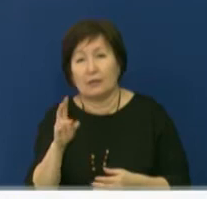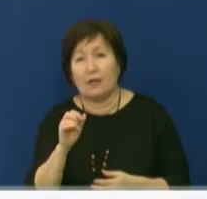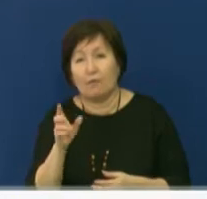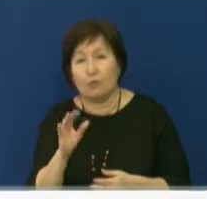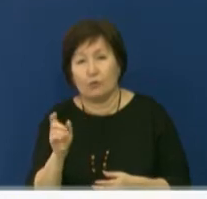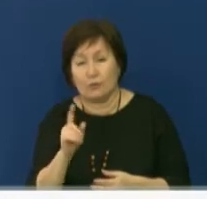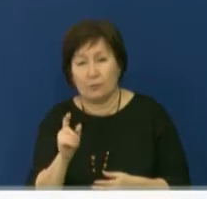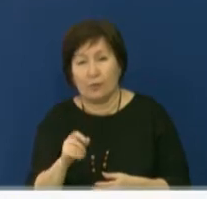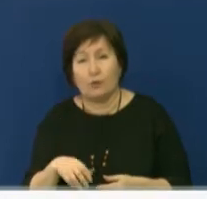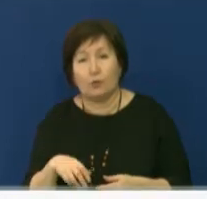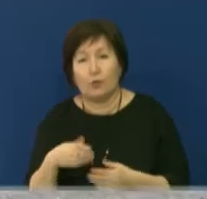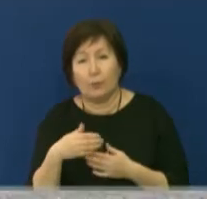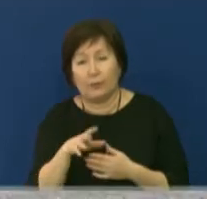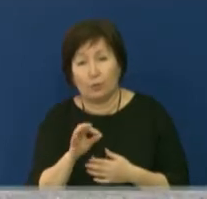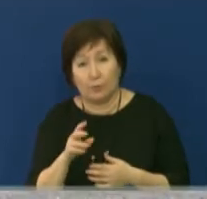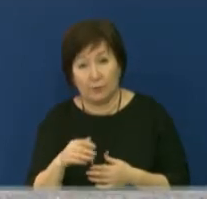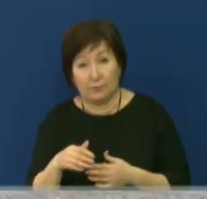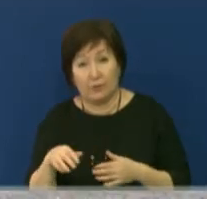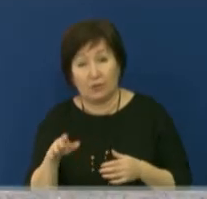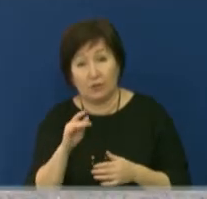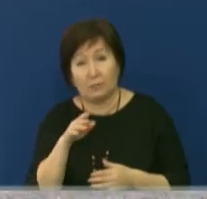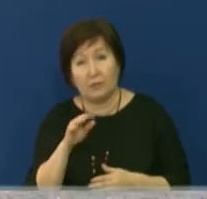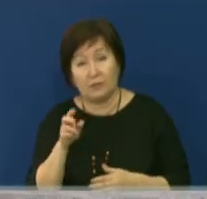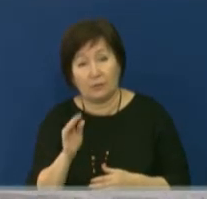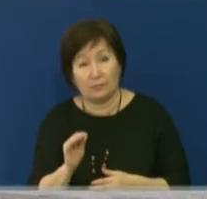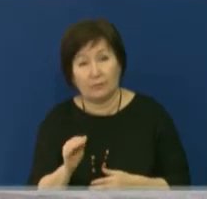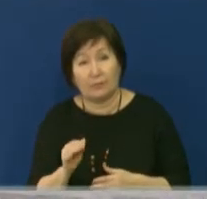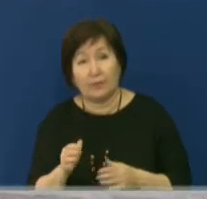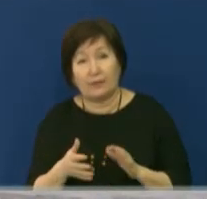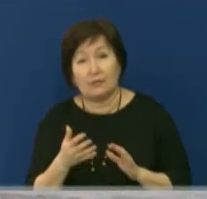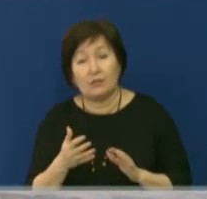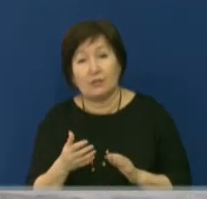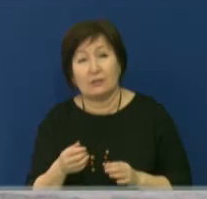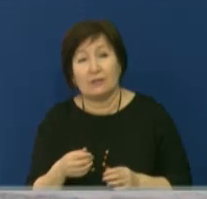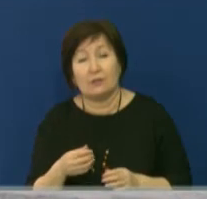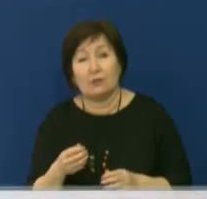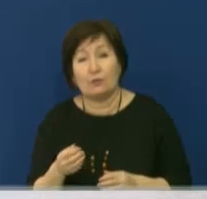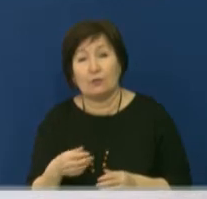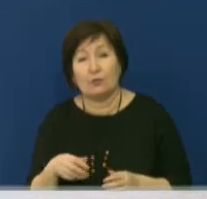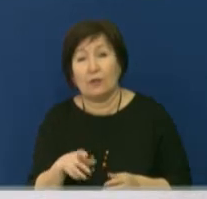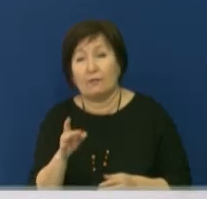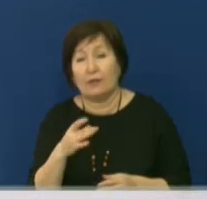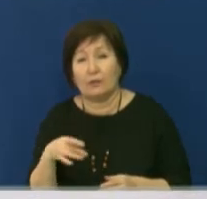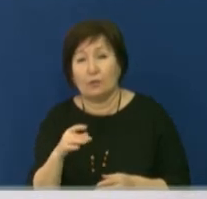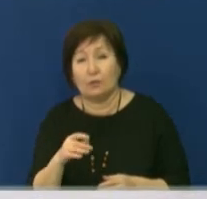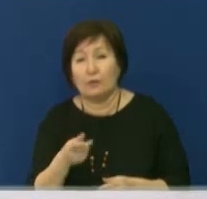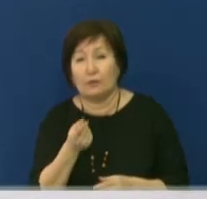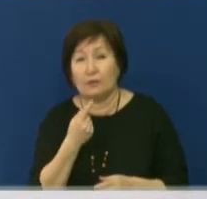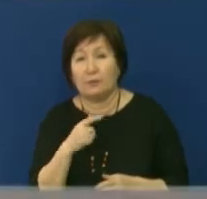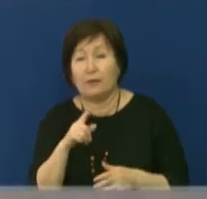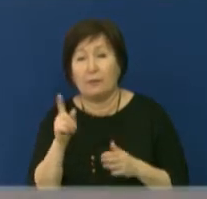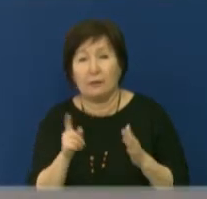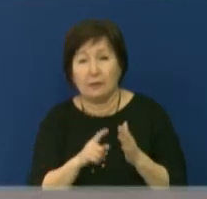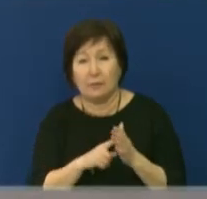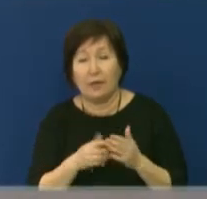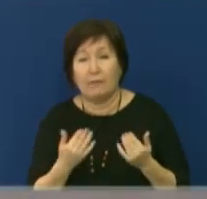сами знаете, длится 5-6 месяцев. В администрации района осознают, что проблема, которая повторяется из года в год, в этом году обострилась.